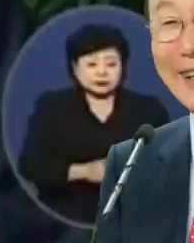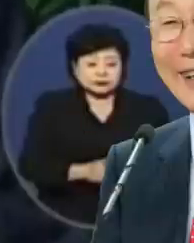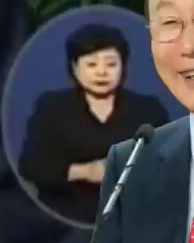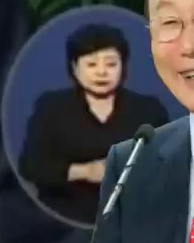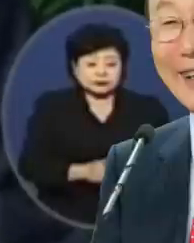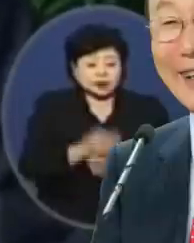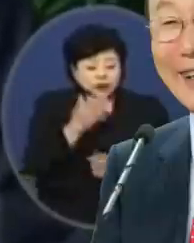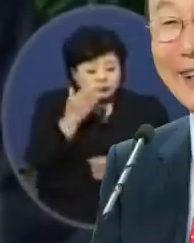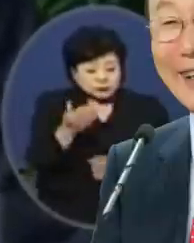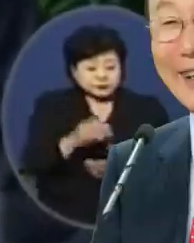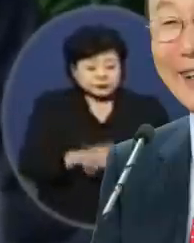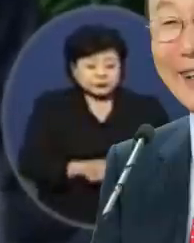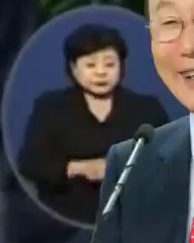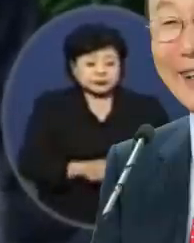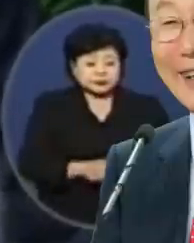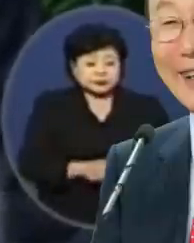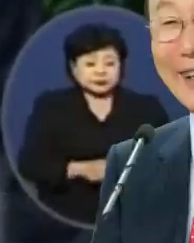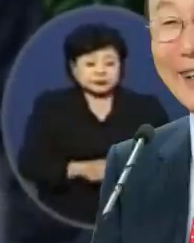여러분,